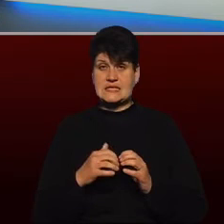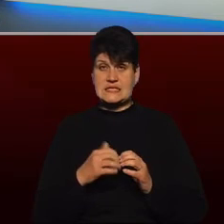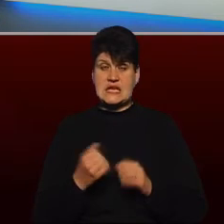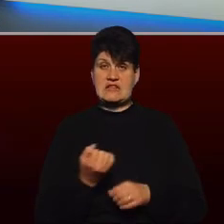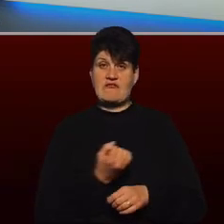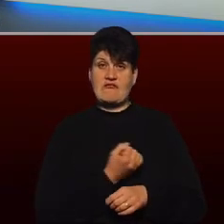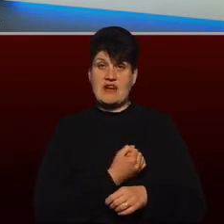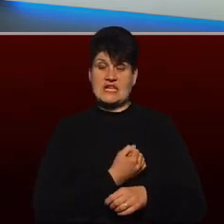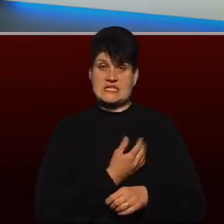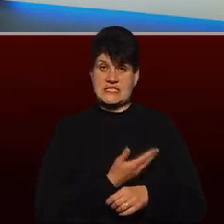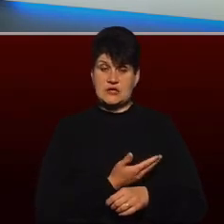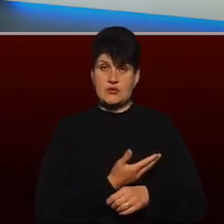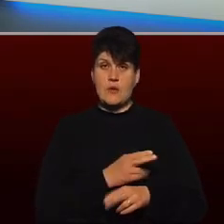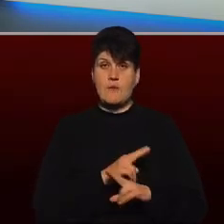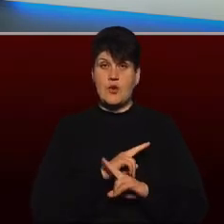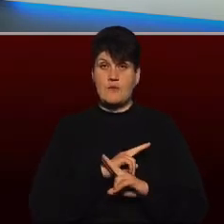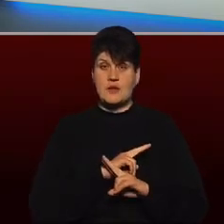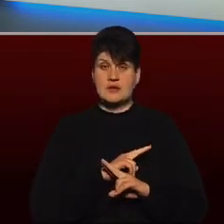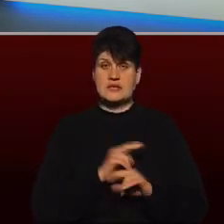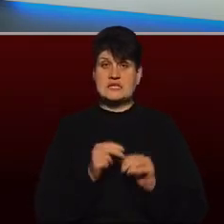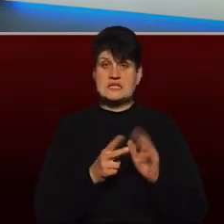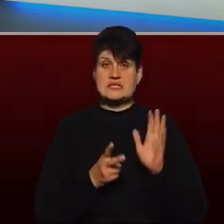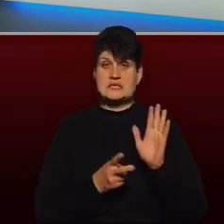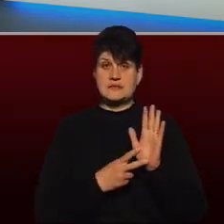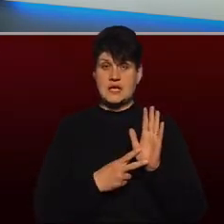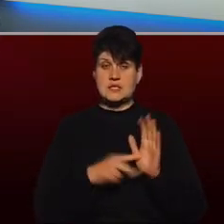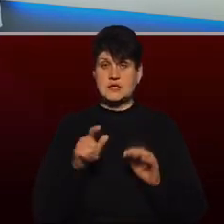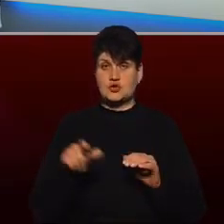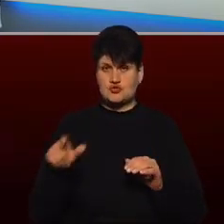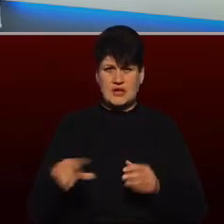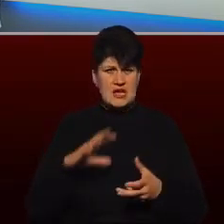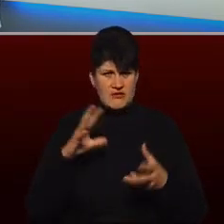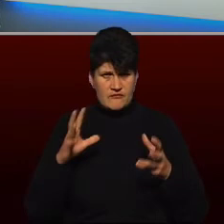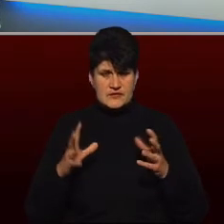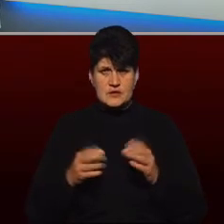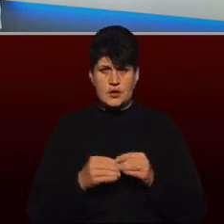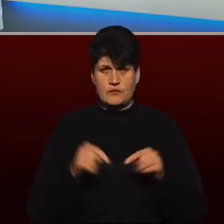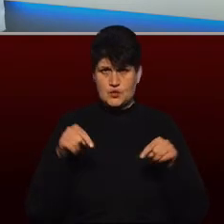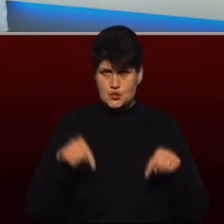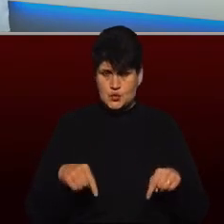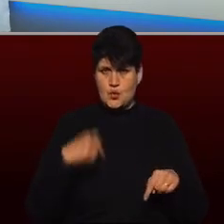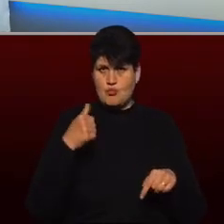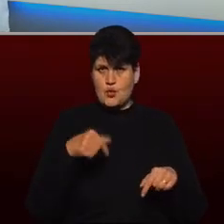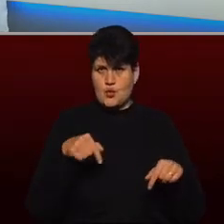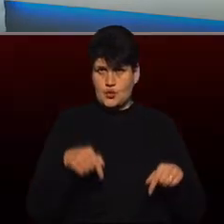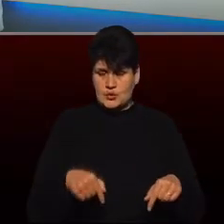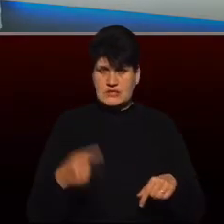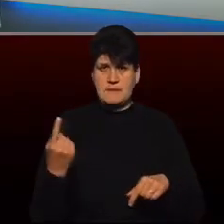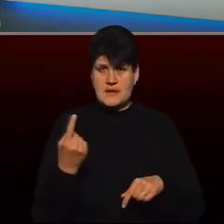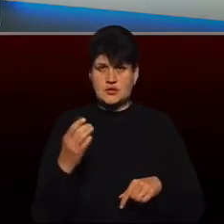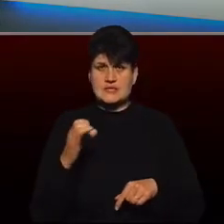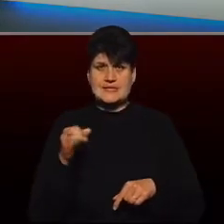вакцинованих померло 17 чоловік. І взагалі в поточному році з 1 січня